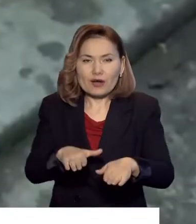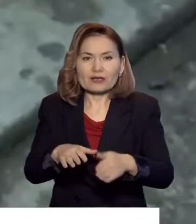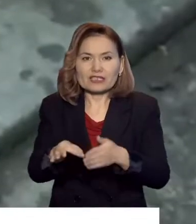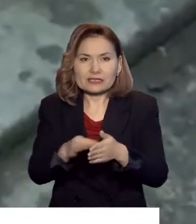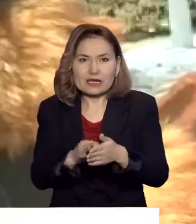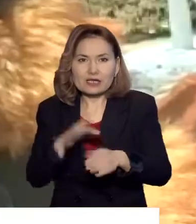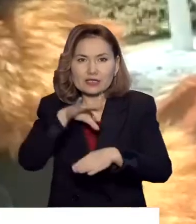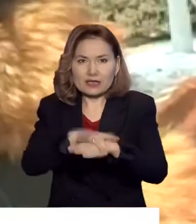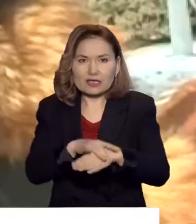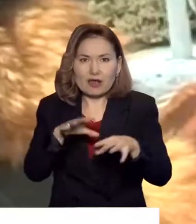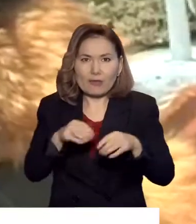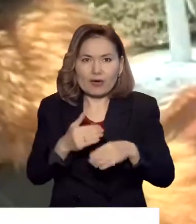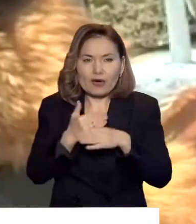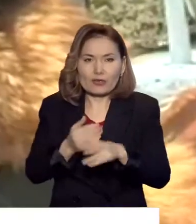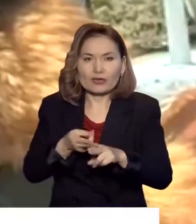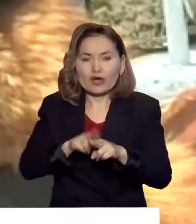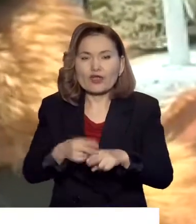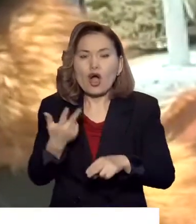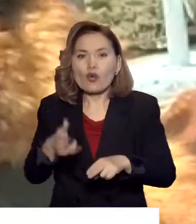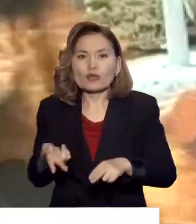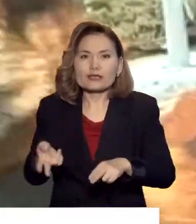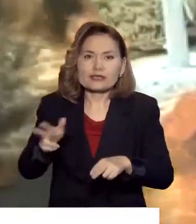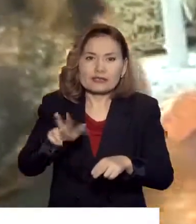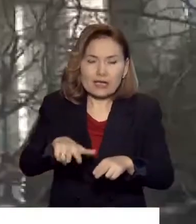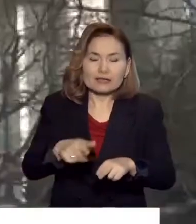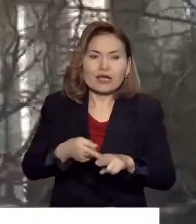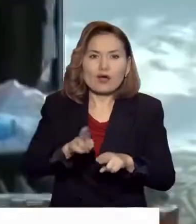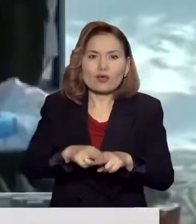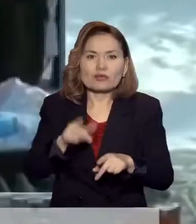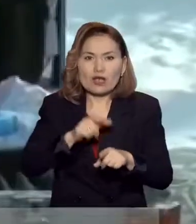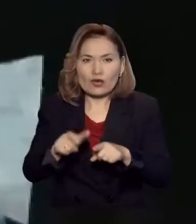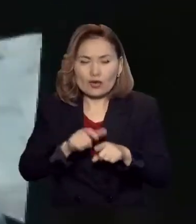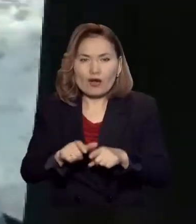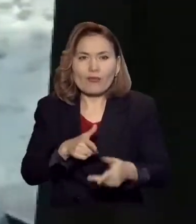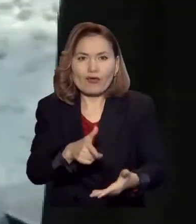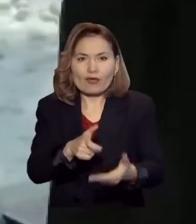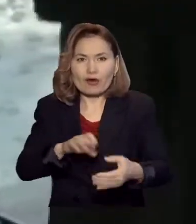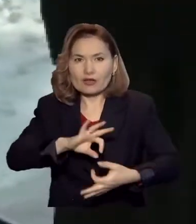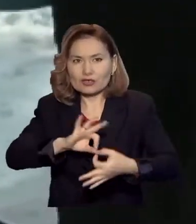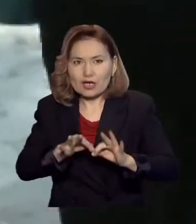жәшіктерінен 30 дана патрон да табылды. Қазір оқ-дәрілердің кімге тиесілі болғаны тексеріліп жатыр.